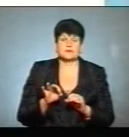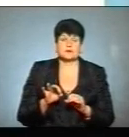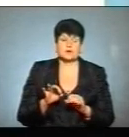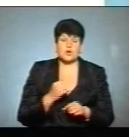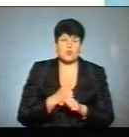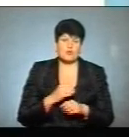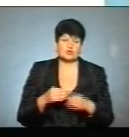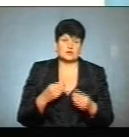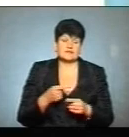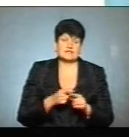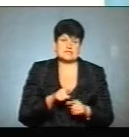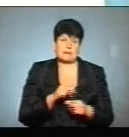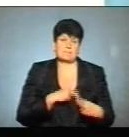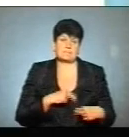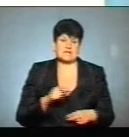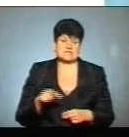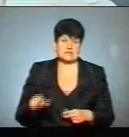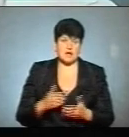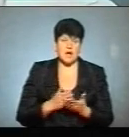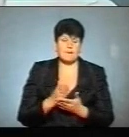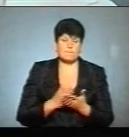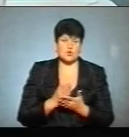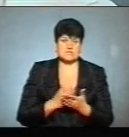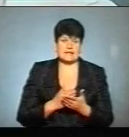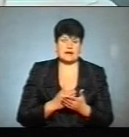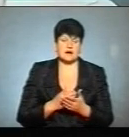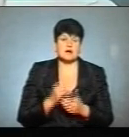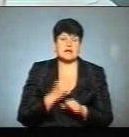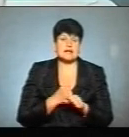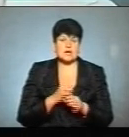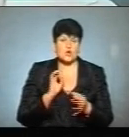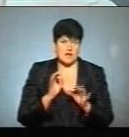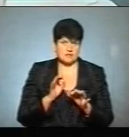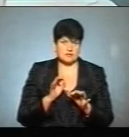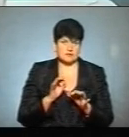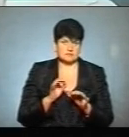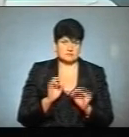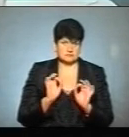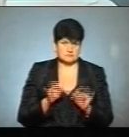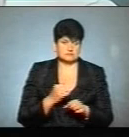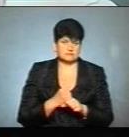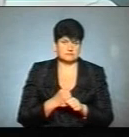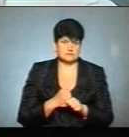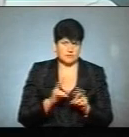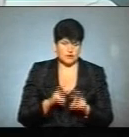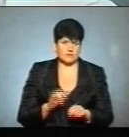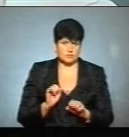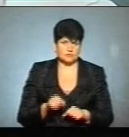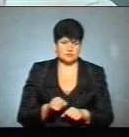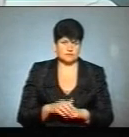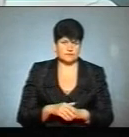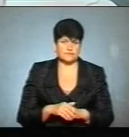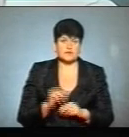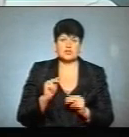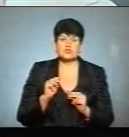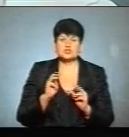підбираємо роботодавцю цих працівників. А послуга кар'єрного радника виправдала себе? Як можна проаналізувати впродовж року? Чим